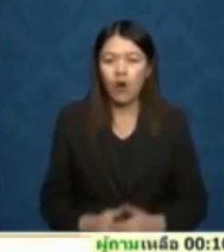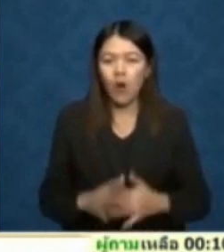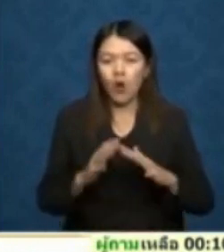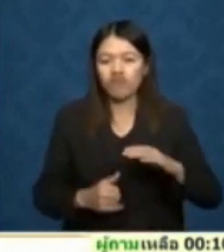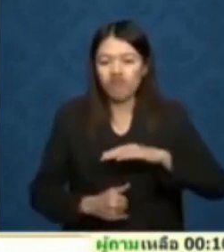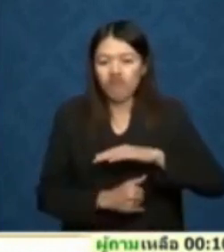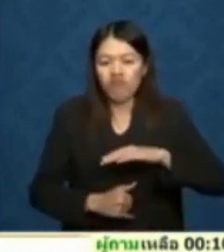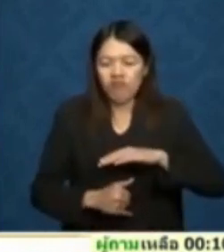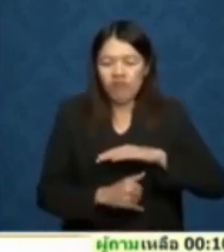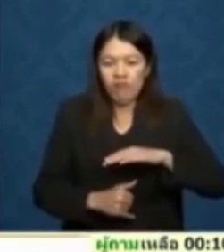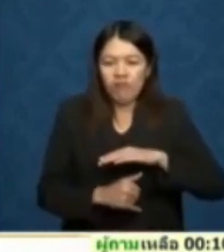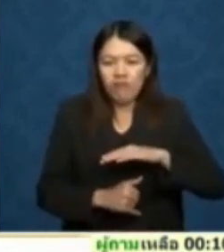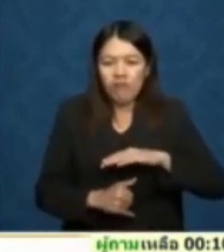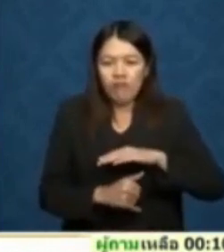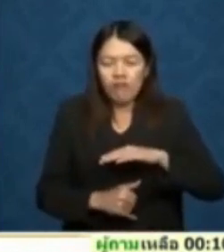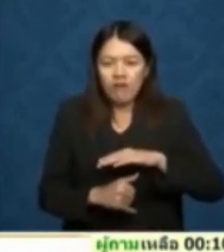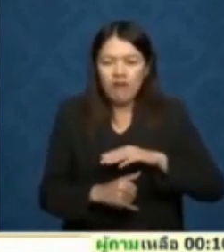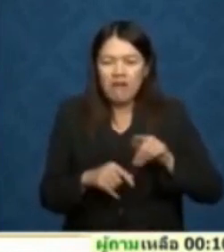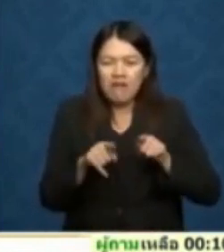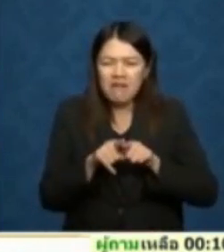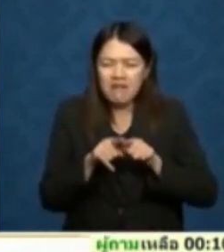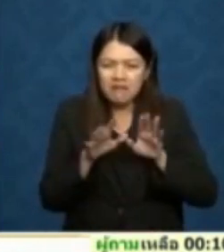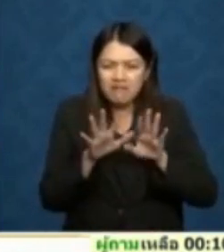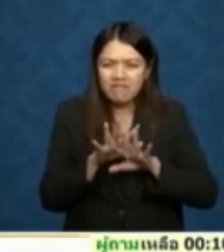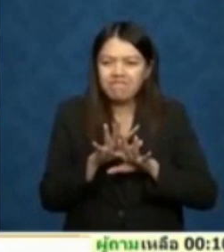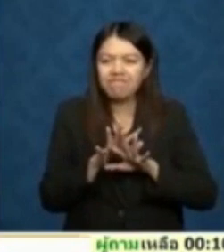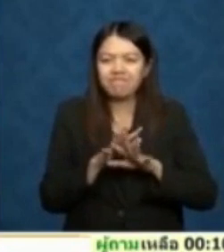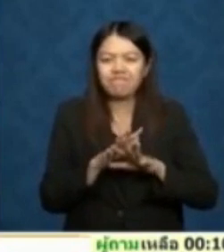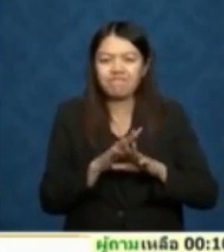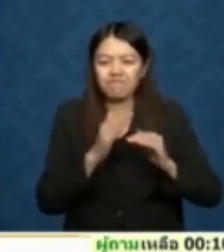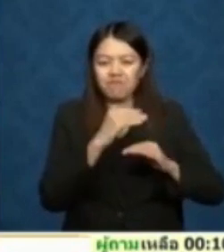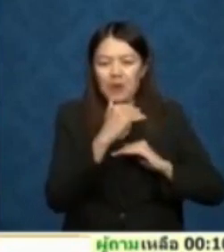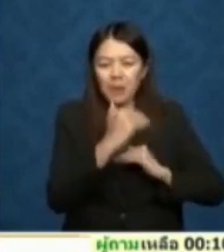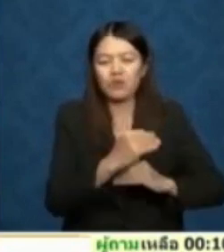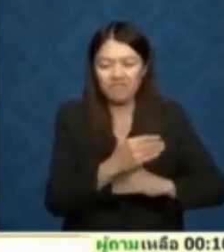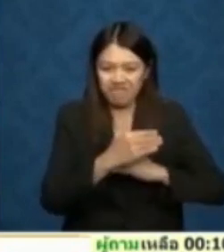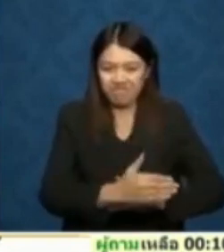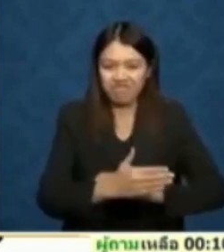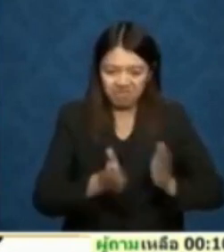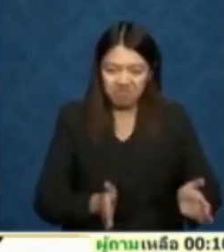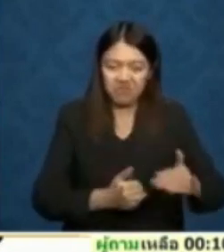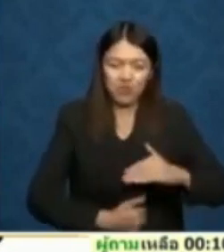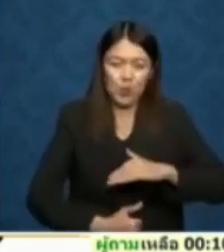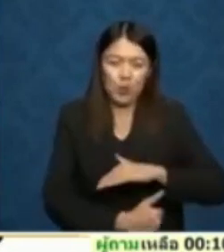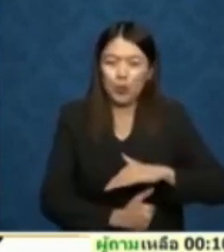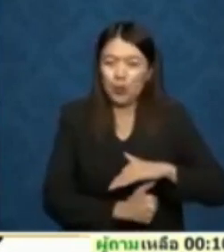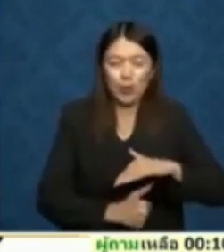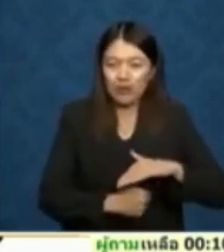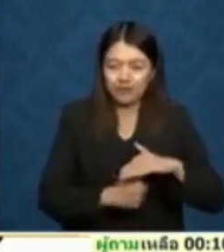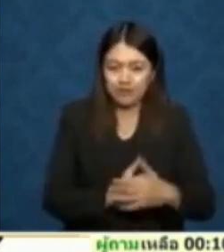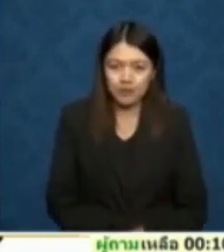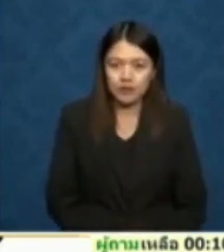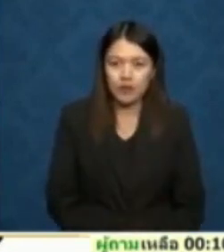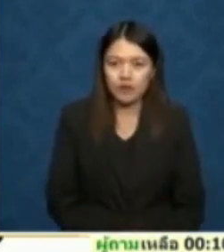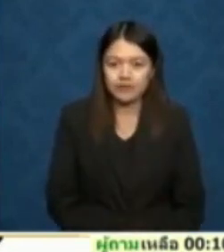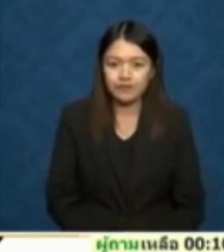ะครับก็เหมือนคล้ายๆกับผู้ต้องกักขังนะครับถูกจำกัดบริ